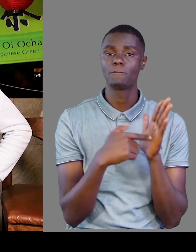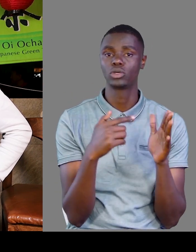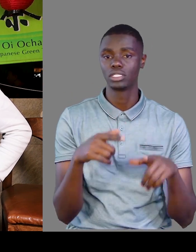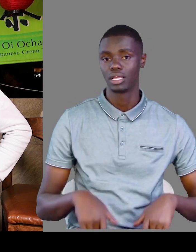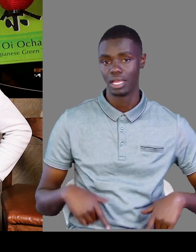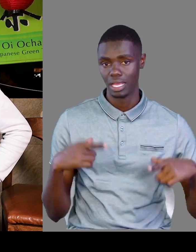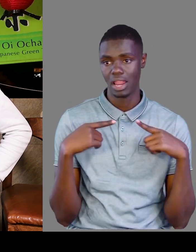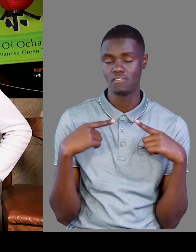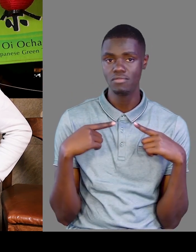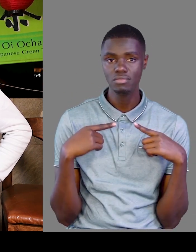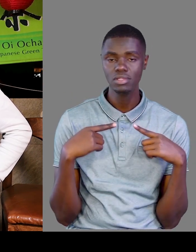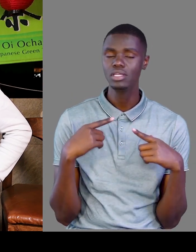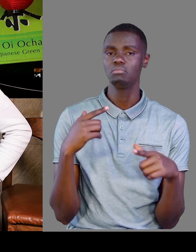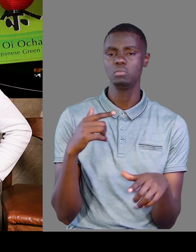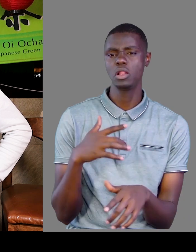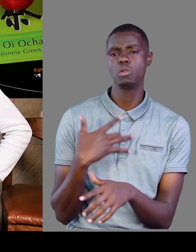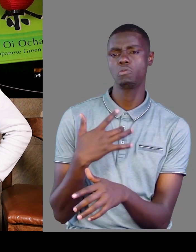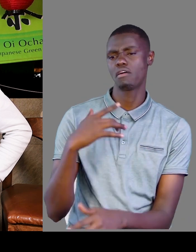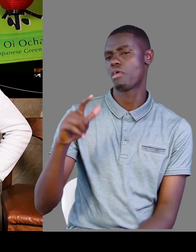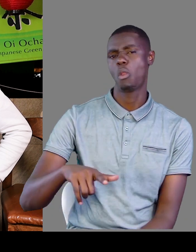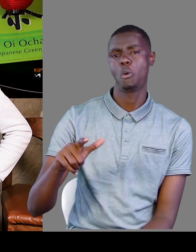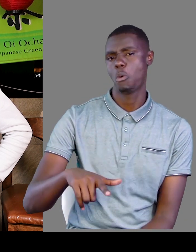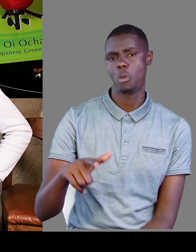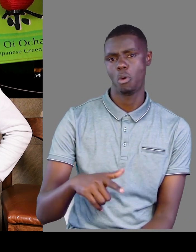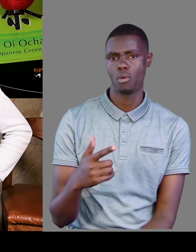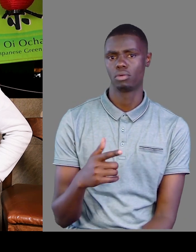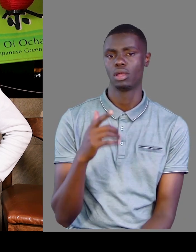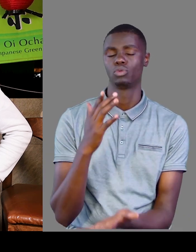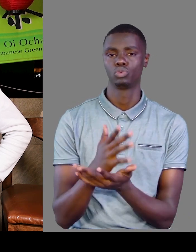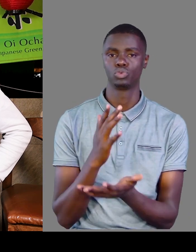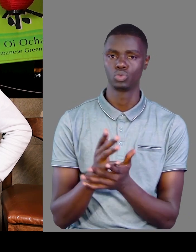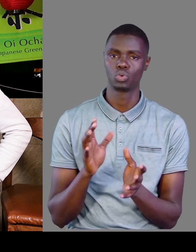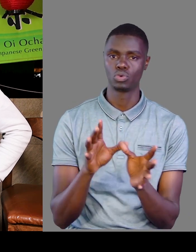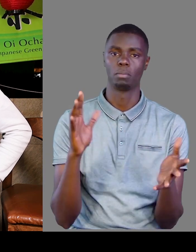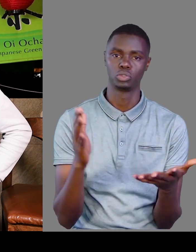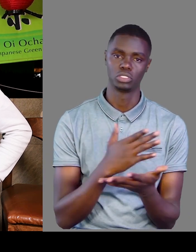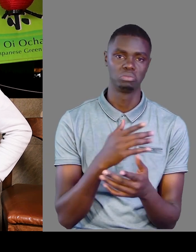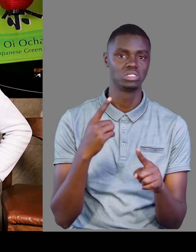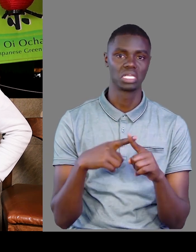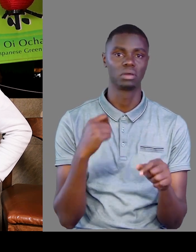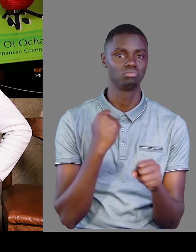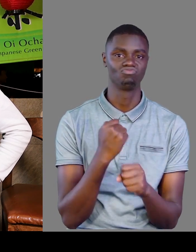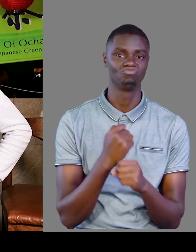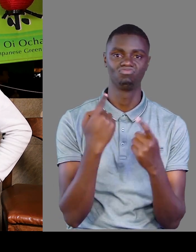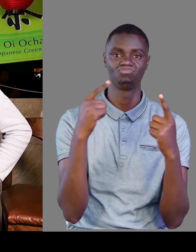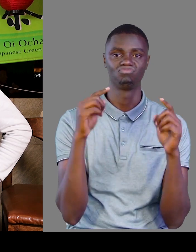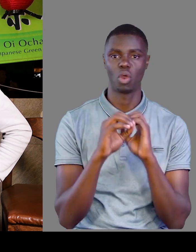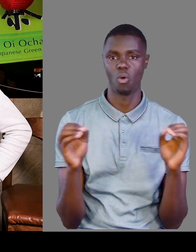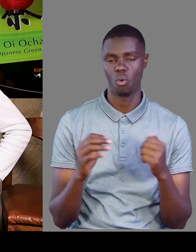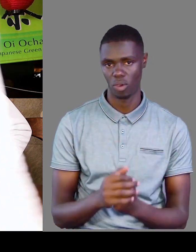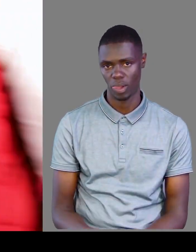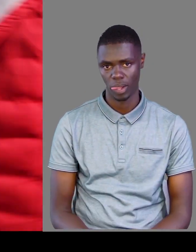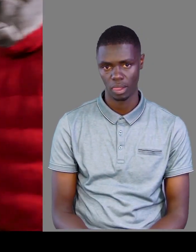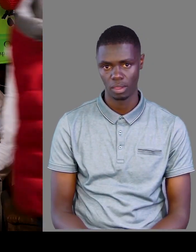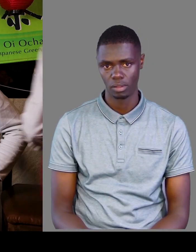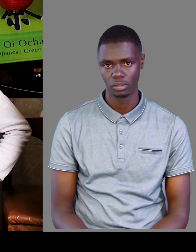life nilifika hiyo point pia nilikuwa niko down, depressed nini. Pia unasukuma music again, music haiendi, unasukuma kazi. Hayati